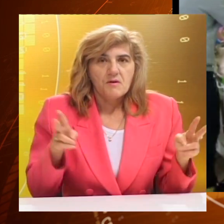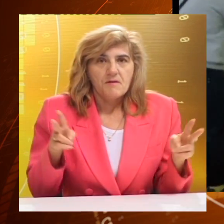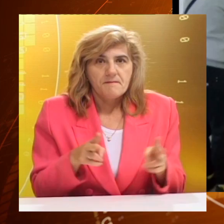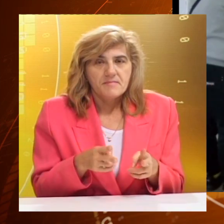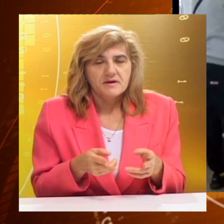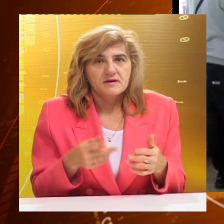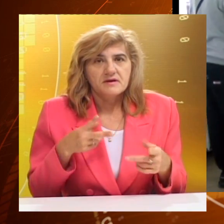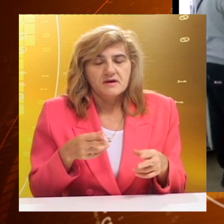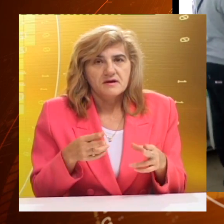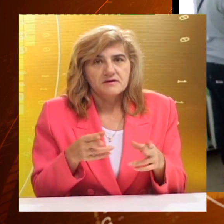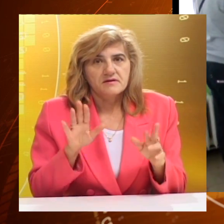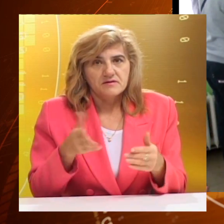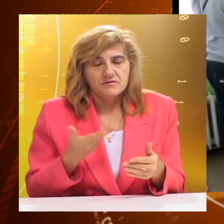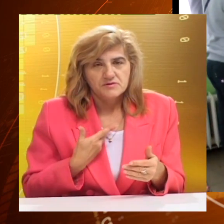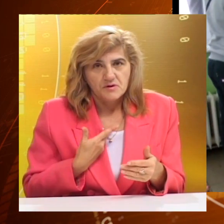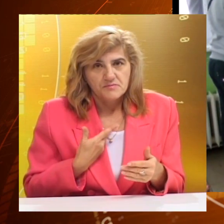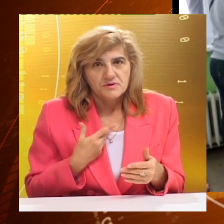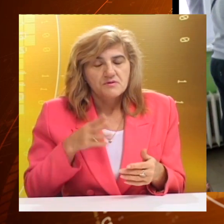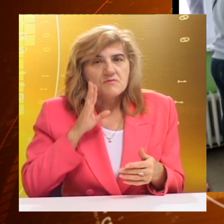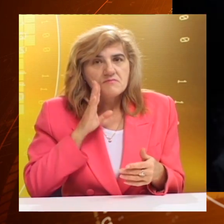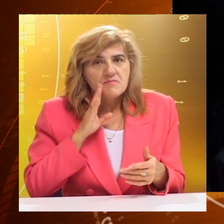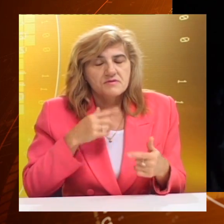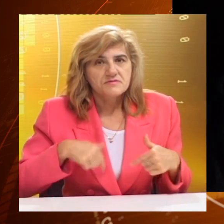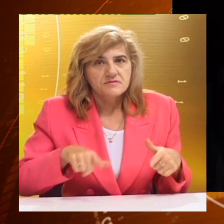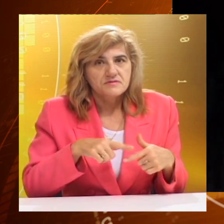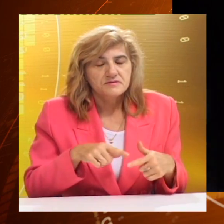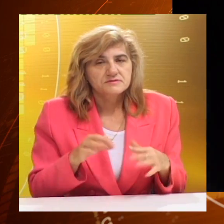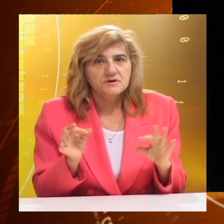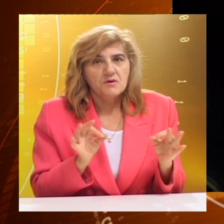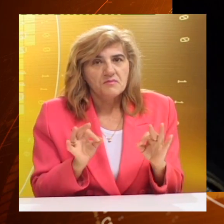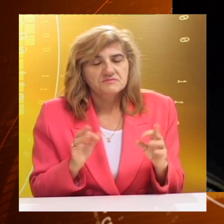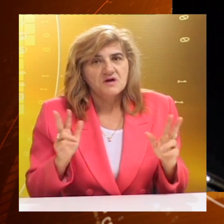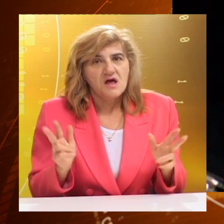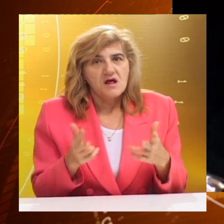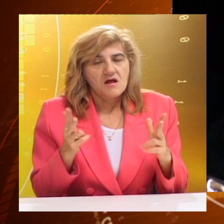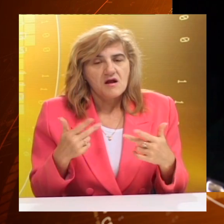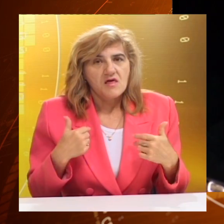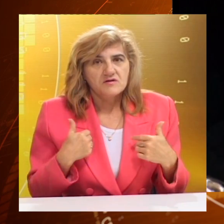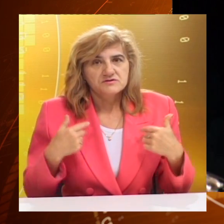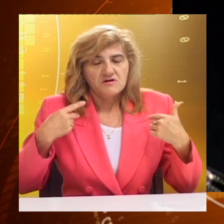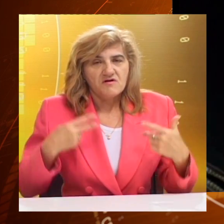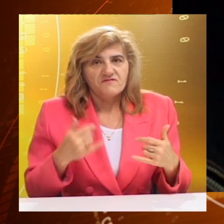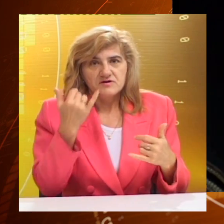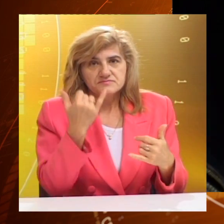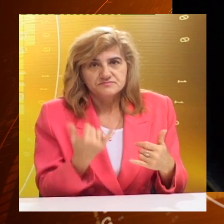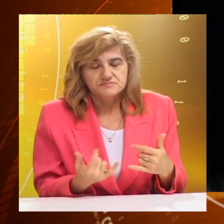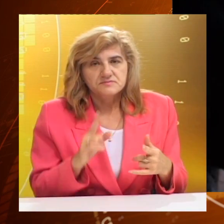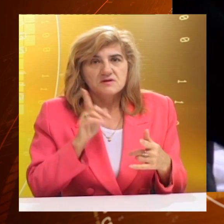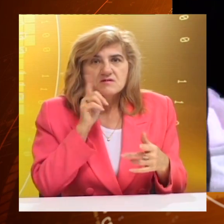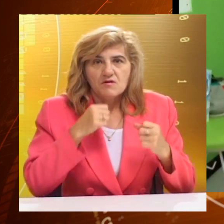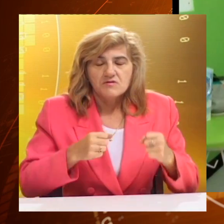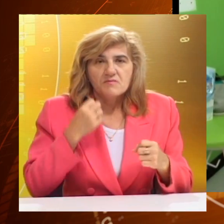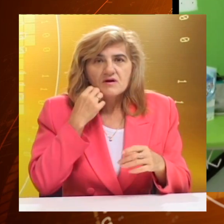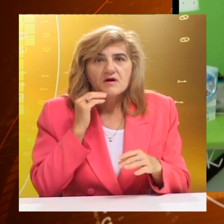smanjuje rizik od karcinoma grlića materice. Također, uspješno uspostavljeno dojenje obezbeđuje lakše vraćanje na telesnu težinu